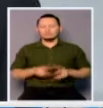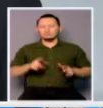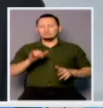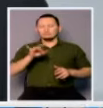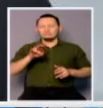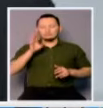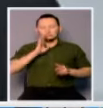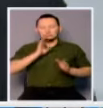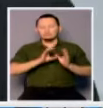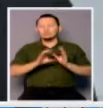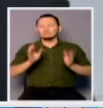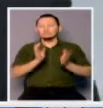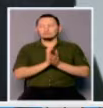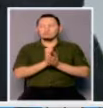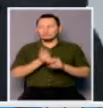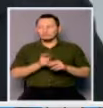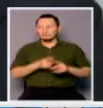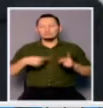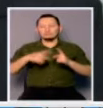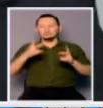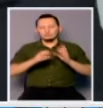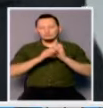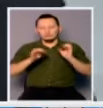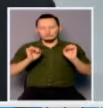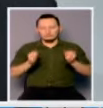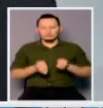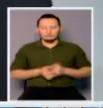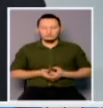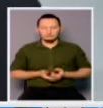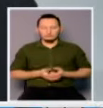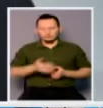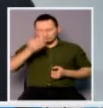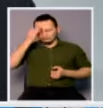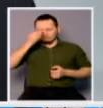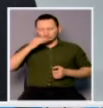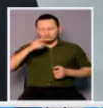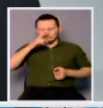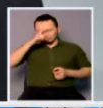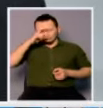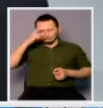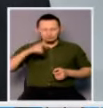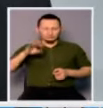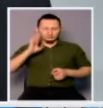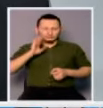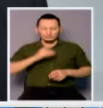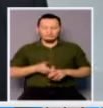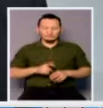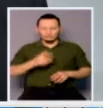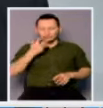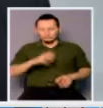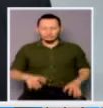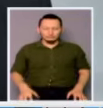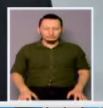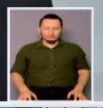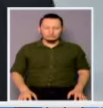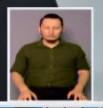грязноватая. Согласен. А мы ее используем для охлаждения турбин. Из-за чего вот мы летом, Серик Джамбол совершенно справедливо делал упреки, так сказать, мы летом не могли